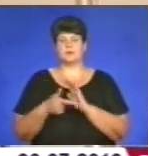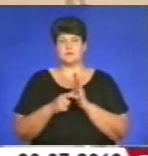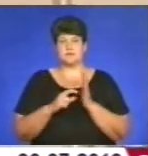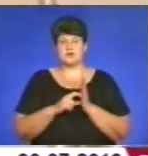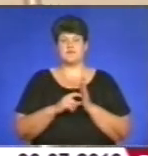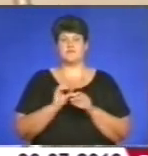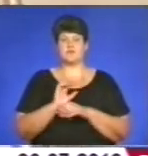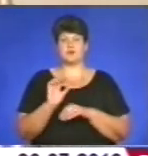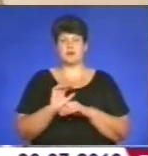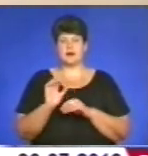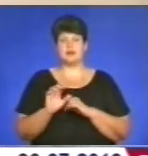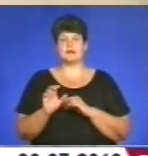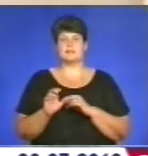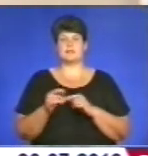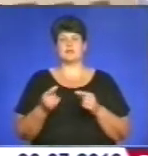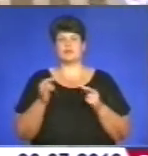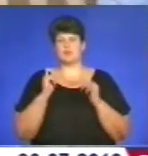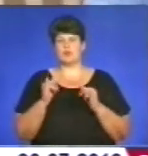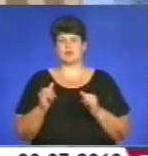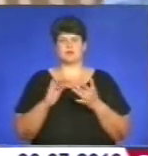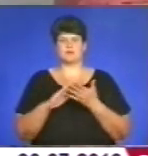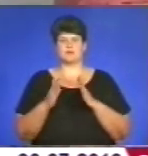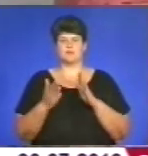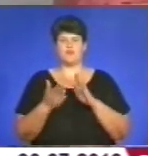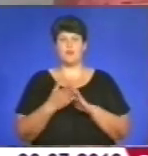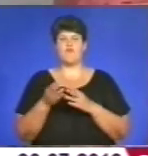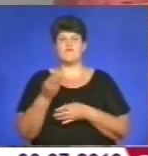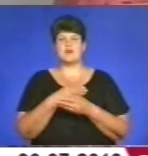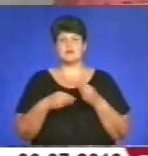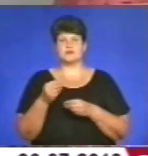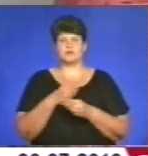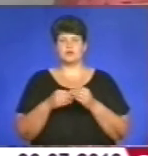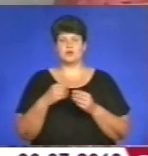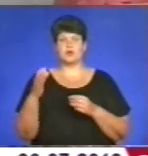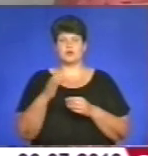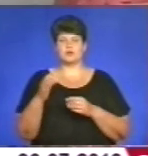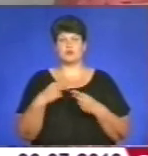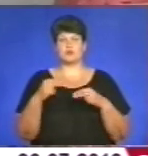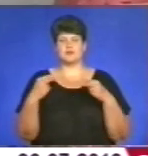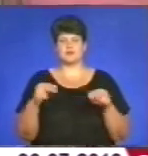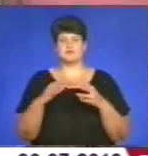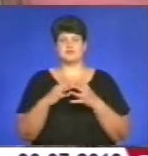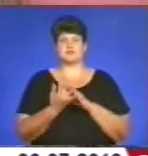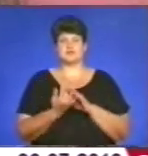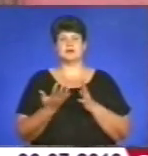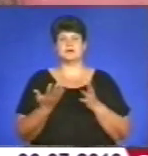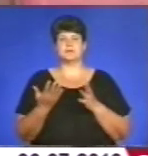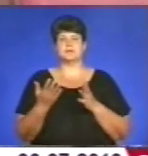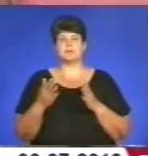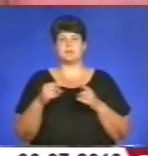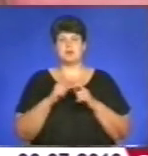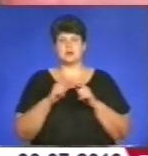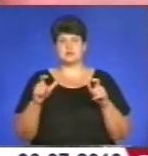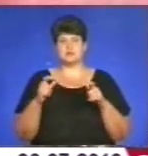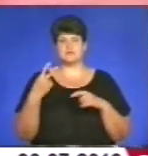алкоголь під відомими брендами та в антисанітарних умовах. Фальсифіковану горілку продавали в сільських магазинах за ціною на 20% нижчою від